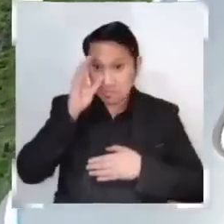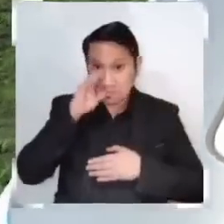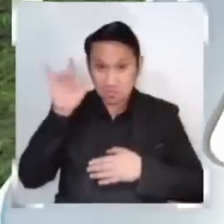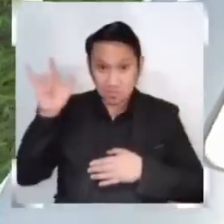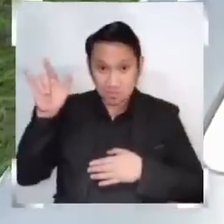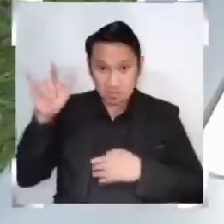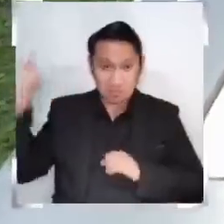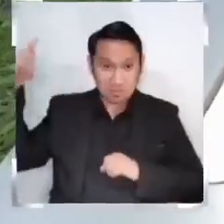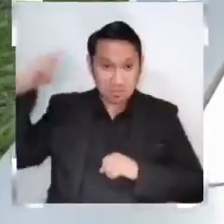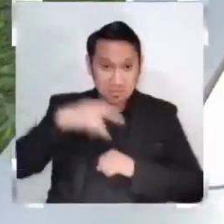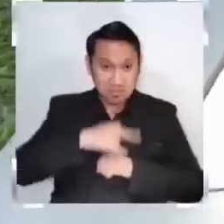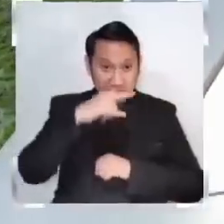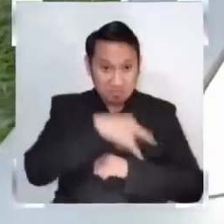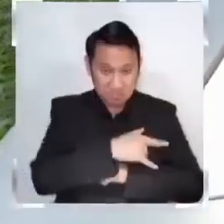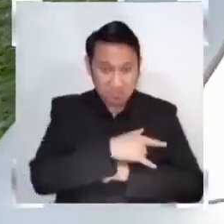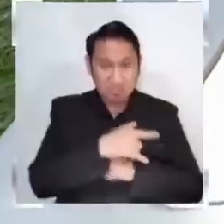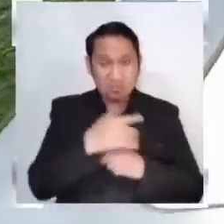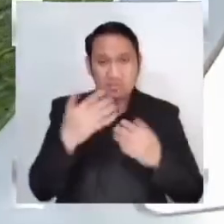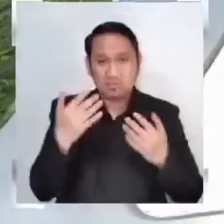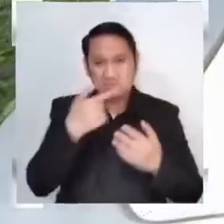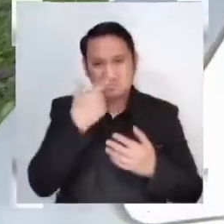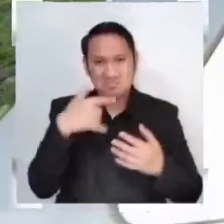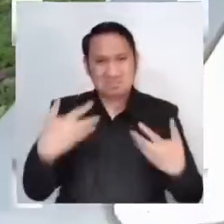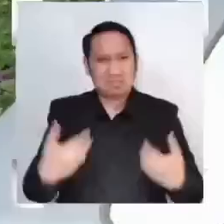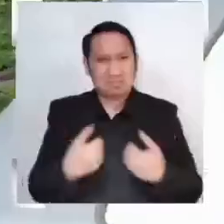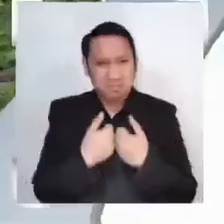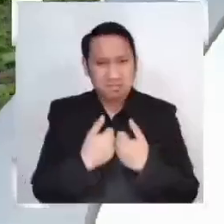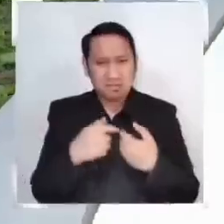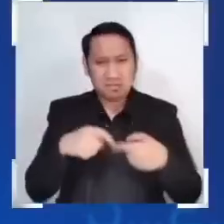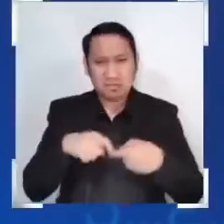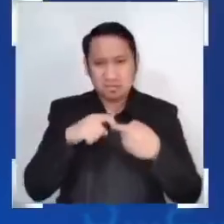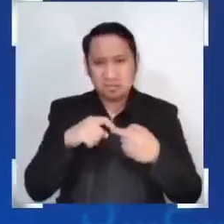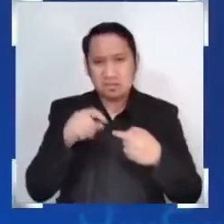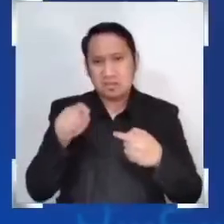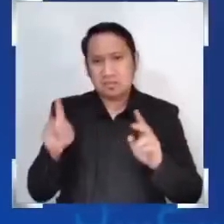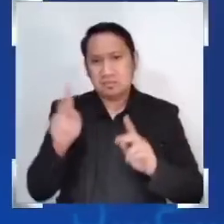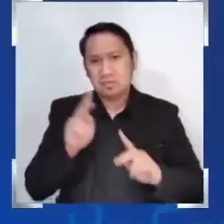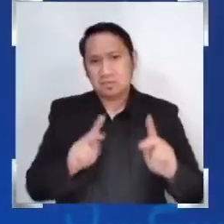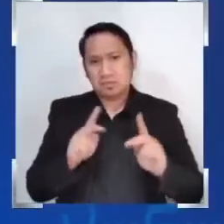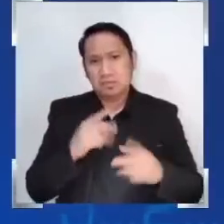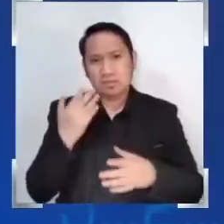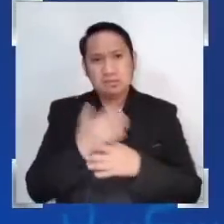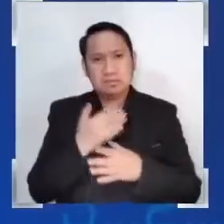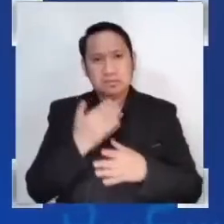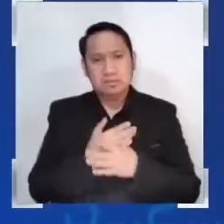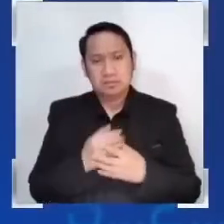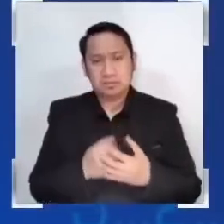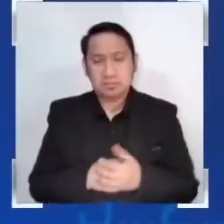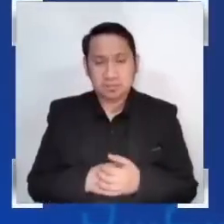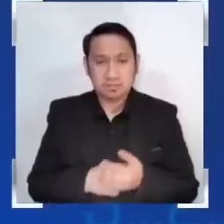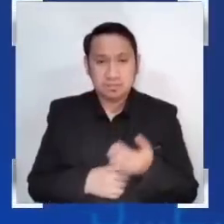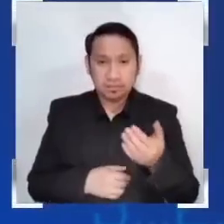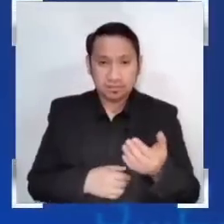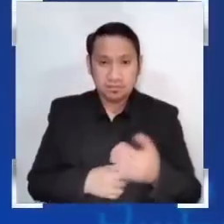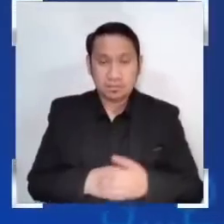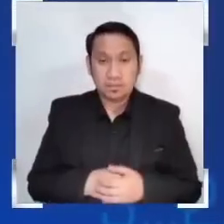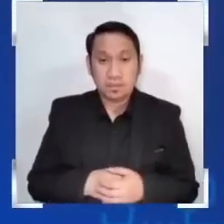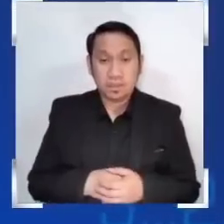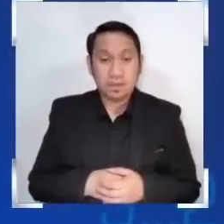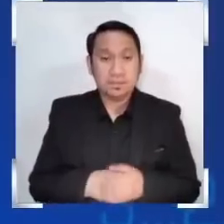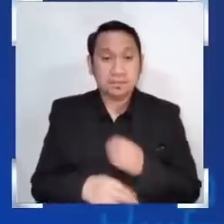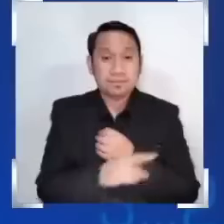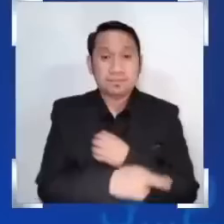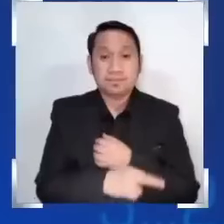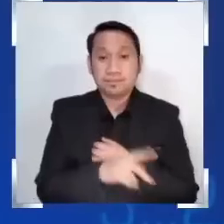kanselado ang ilang flight, kaya maraming pasahero ang naperwisyo. Saksi, si Luan May Rondina ng GMA